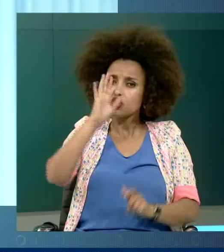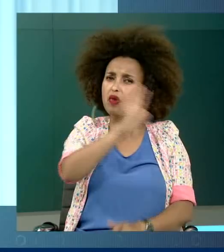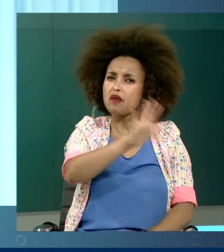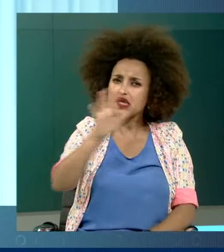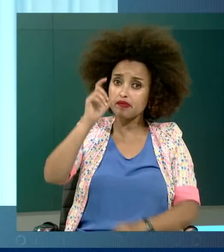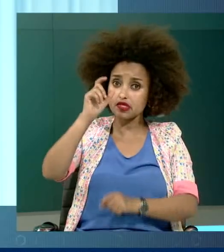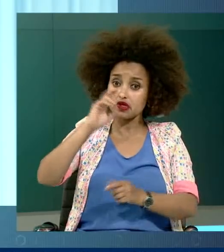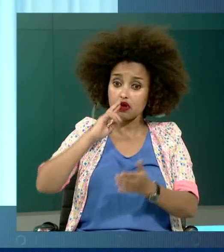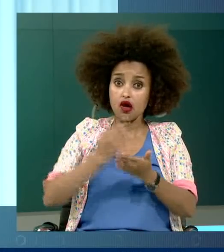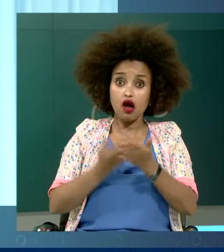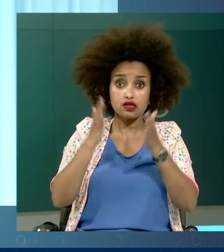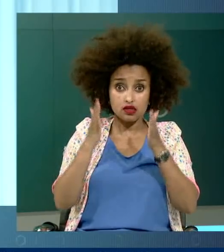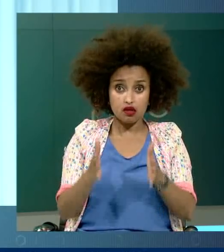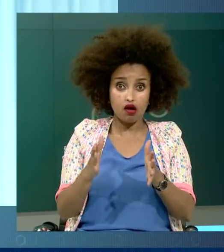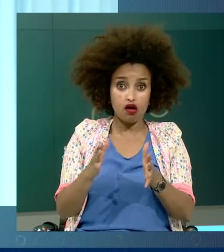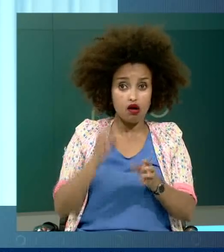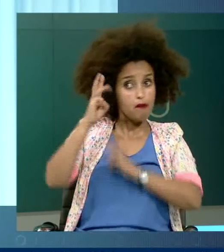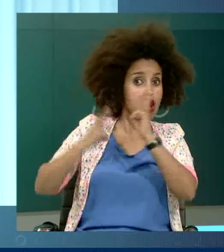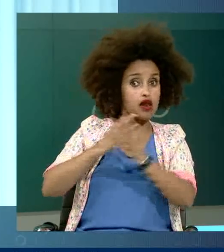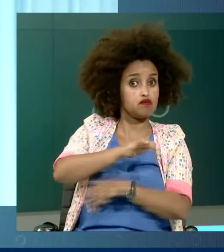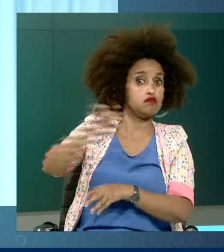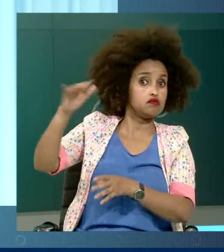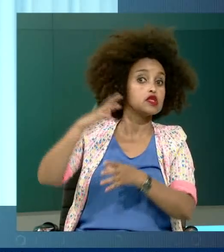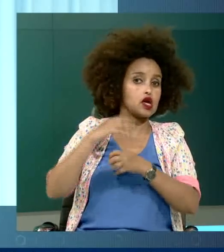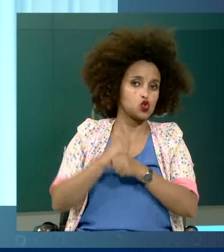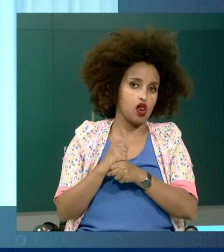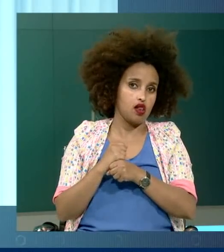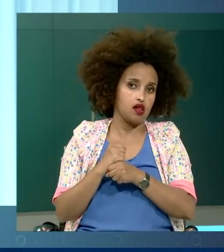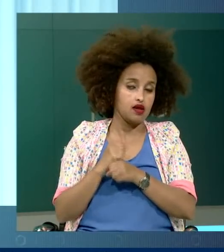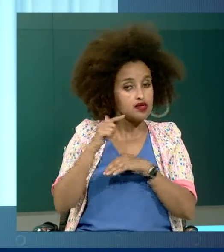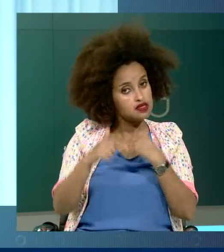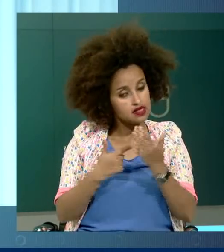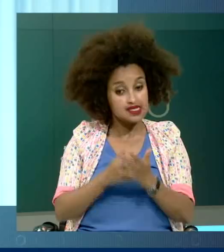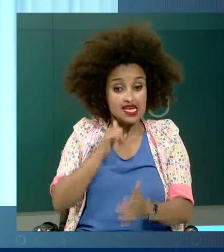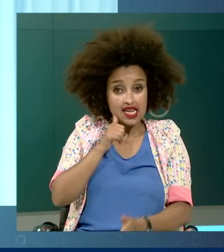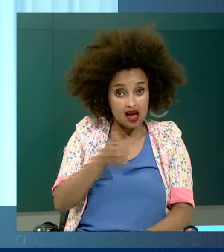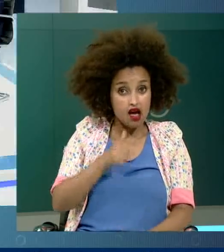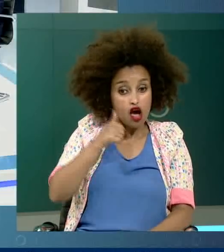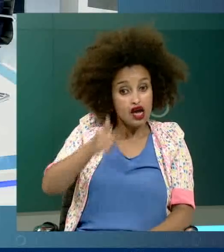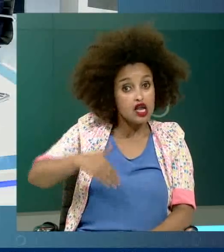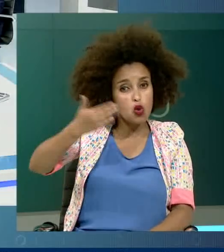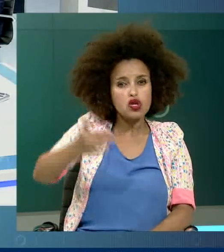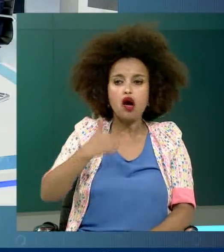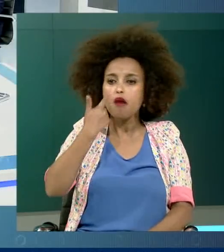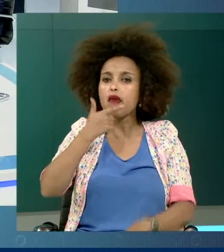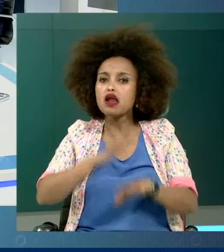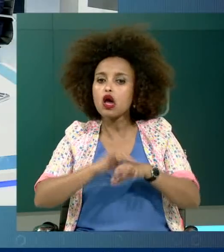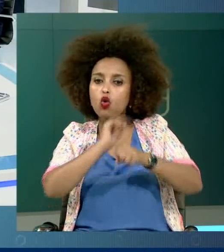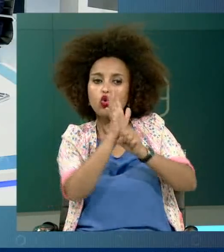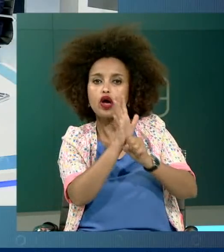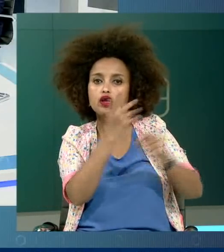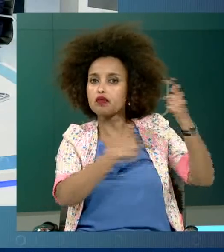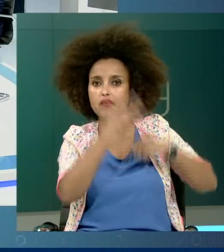ዓለም ላይ ማለት በጣም ትልቅ ቁጥር ነው። ብዙ 55 ጋዜጠኞች አጥተናል እንደማለት ነው። እና ነገ ተነጎዲያ ማን ላይ ምን እንደሚከሰት አናውቅምና